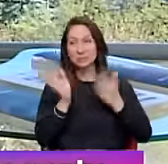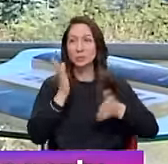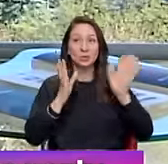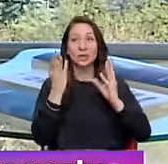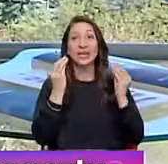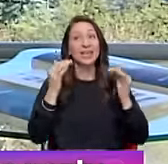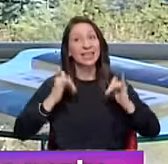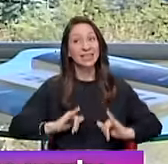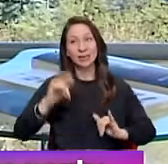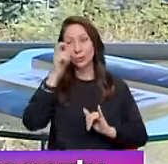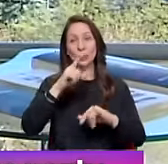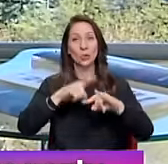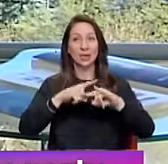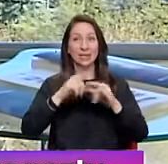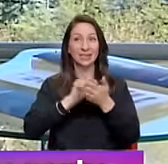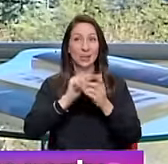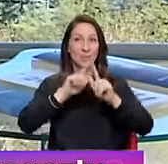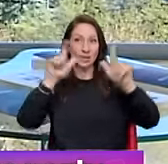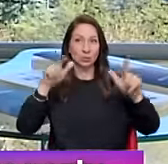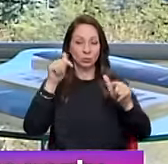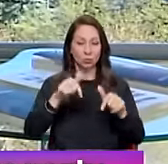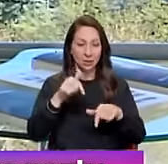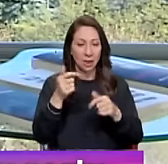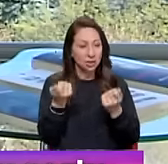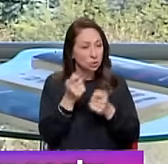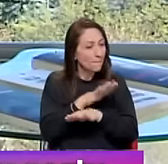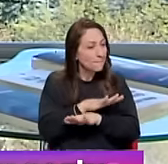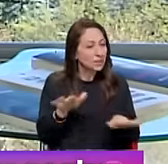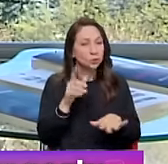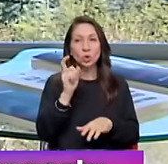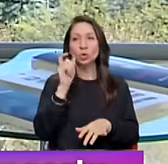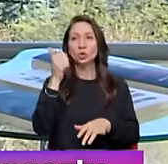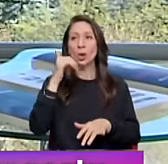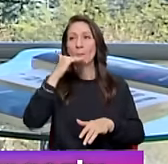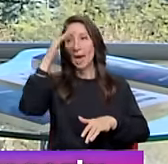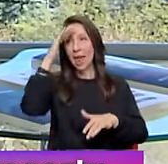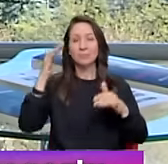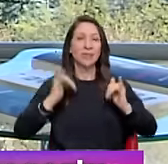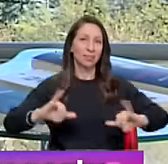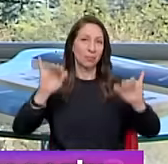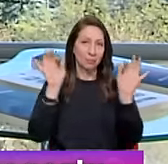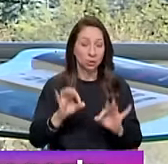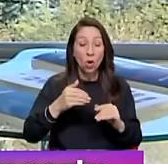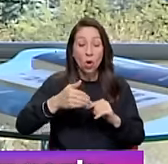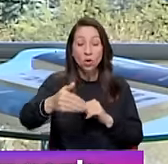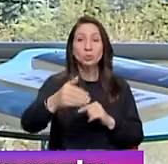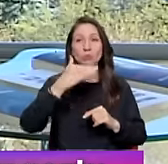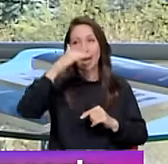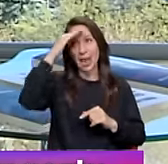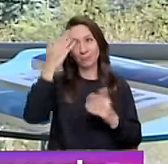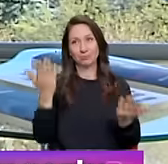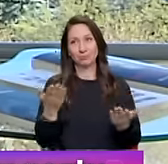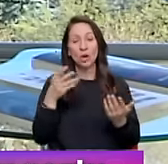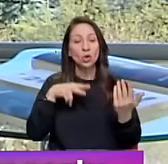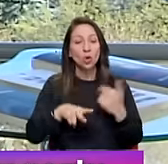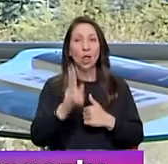iyi dinlen Türkiye, Hürriyet Gazetesi'nin manşeti bugün mesai bitimiyle birlikte 9 günlük bayram tatili başlayacak. Önümüz bayram.